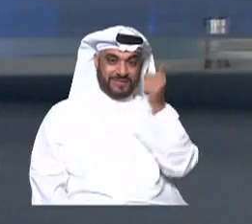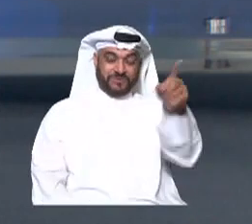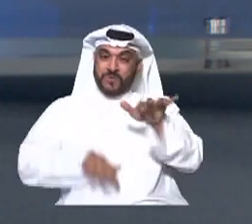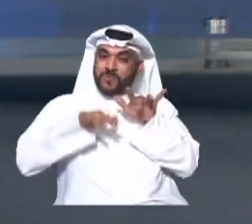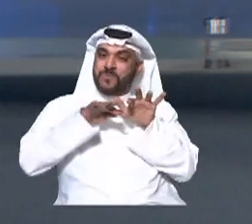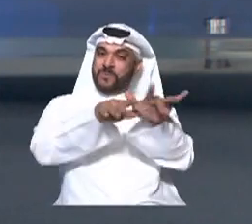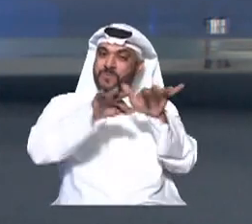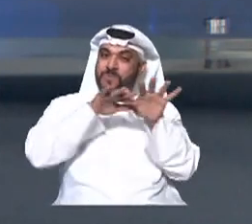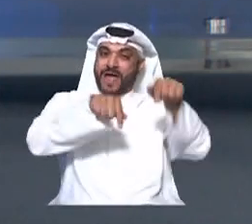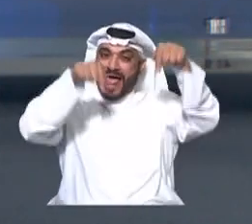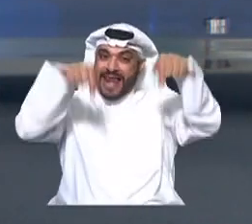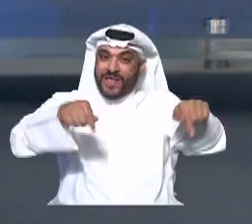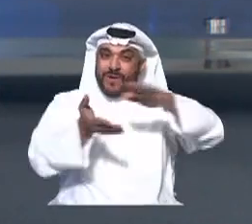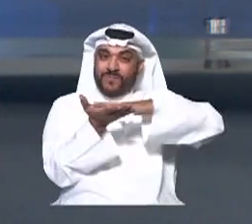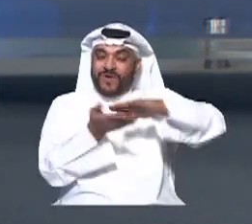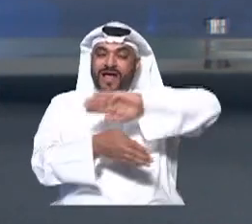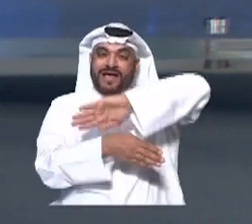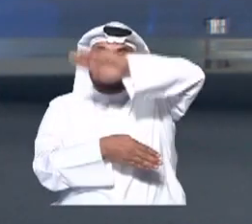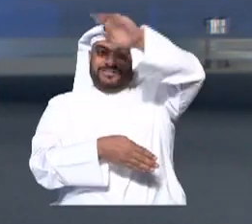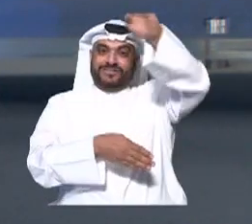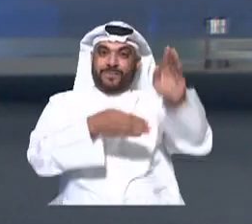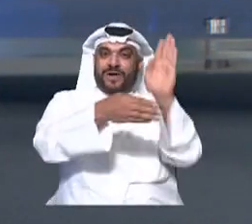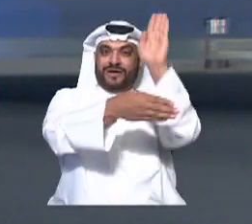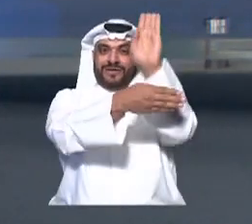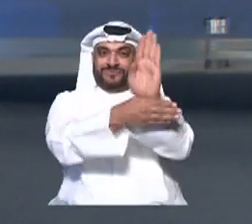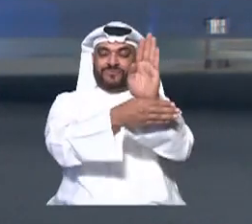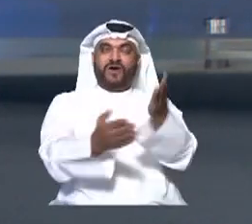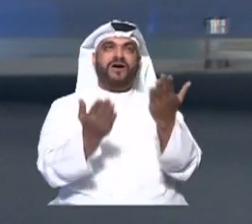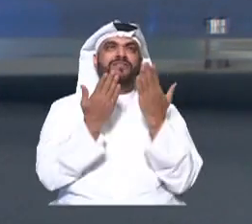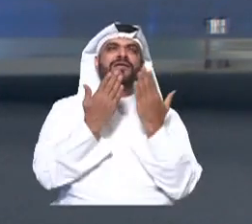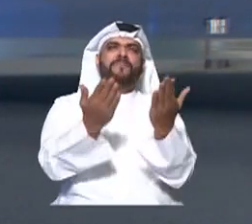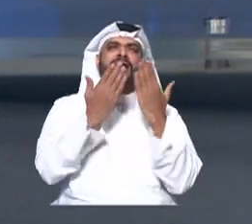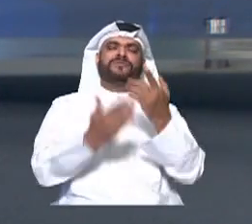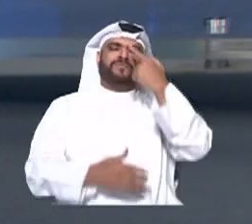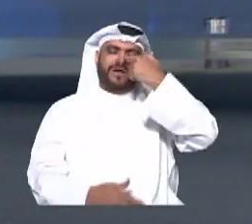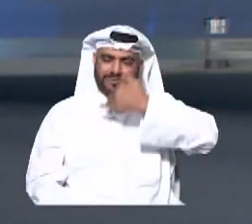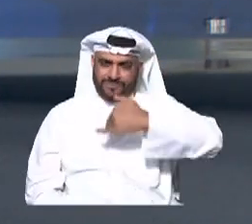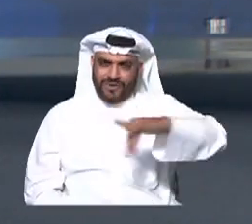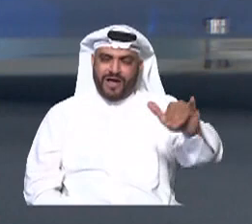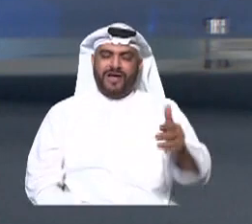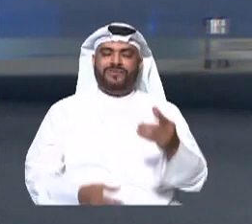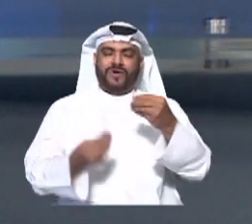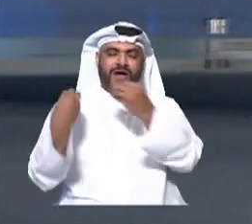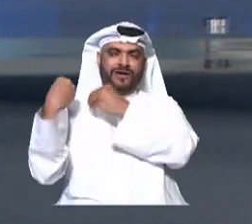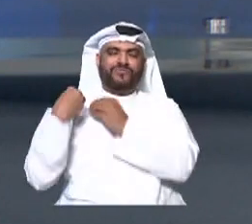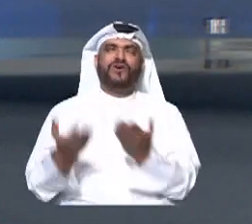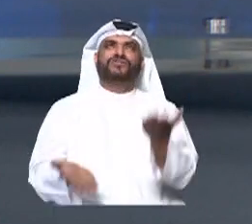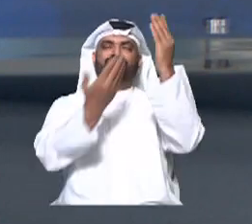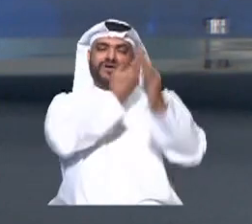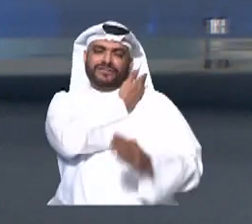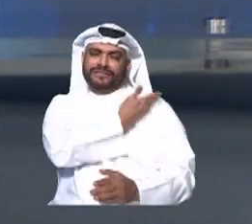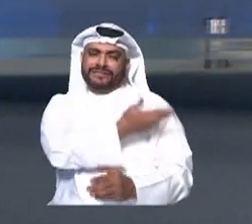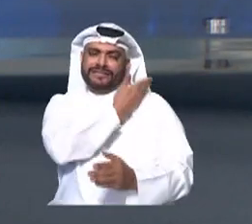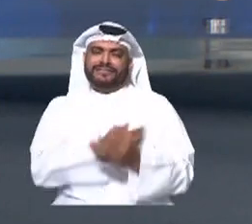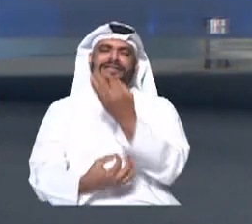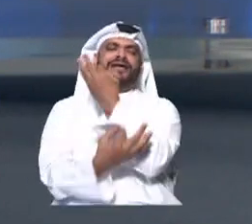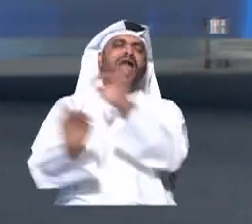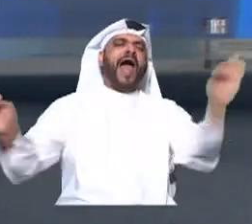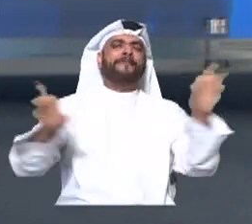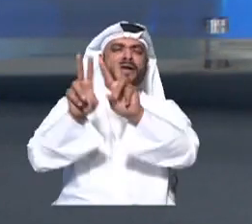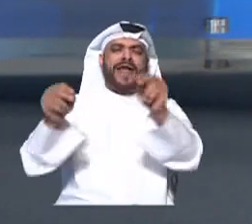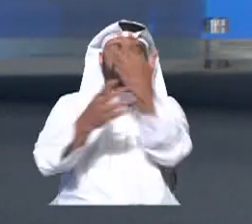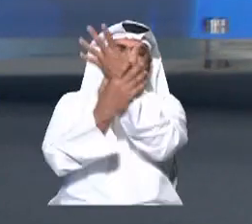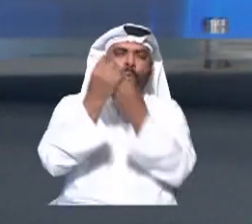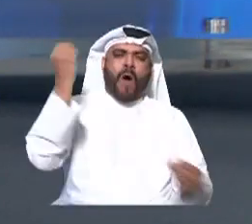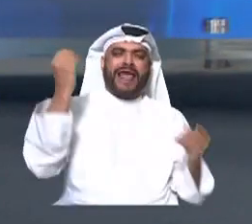إلى صعيد جبل عرفات رافعين التلبية لقضاء ركن الحج الأكبر قبل التوجه إلى مزدلفة والمبيت فيها، ثم